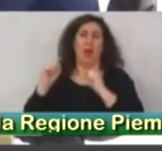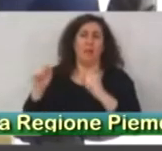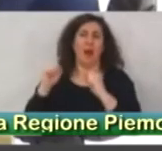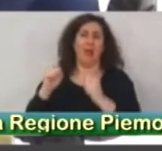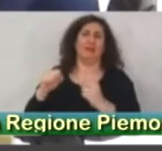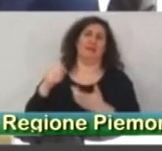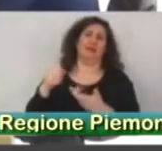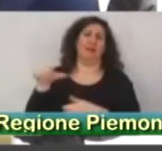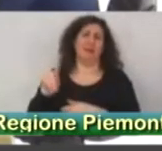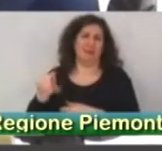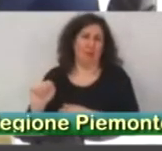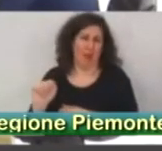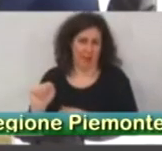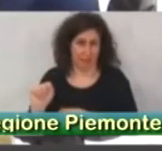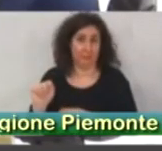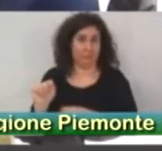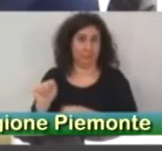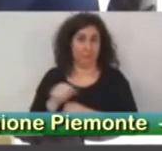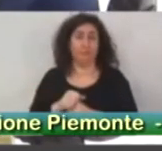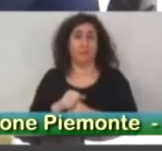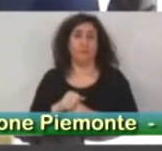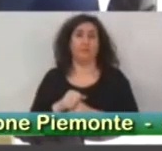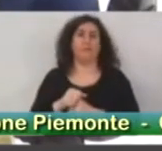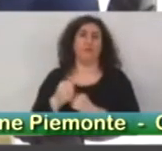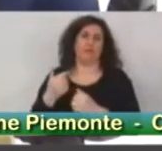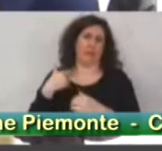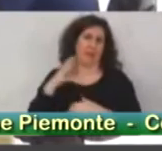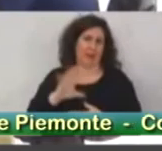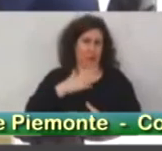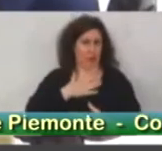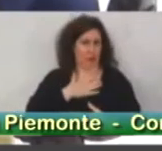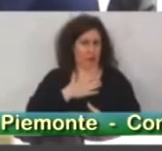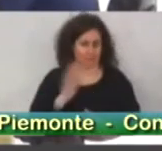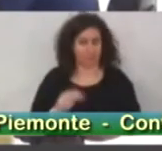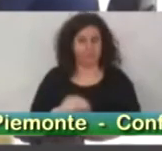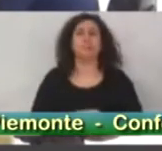centri, le spa che ci sono all'interno delle palestre della nostra regione.